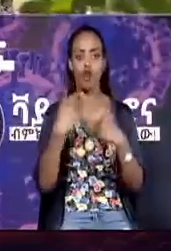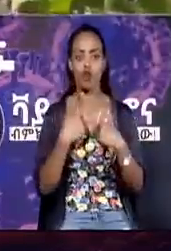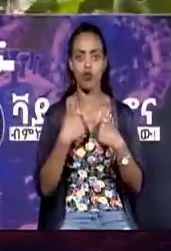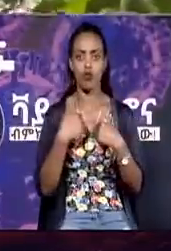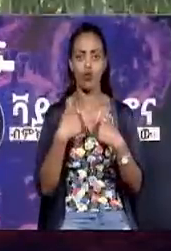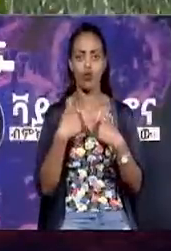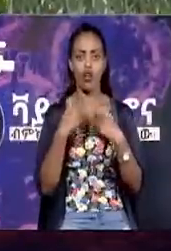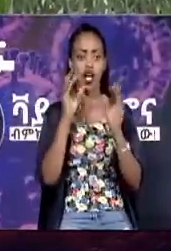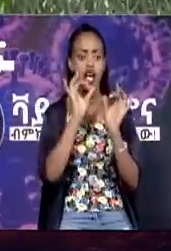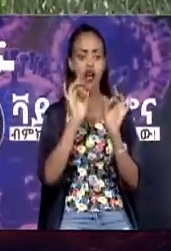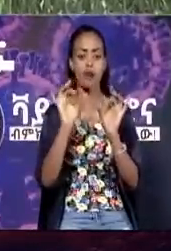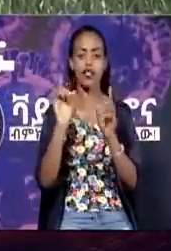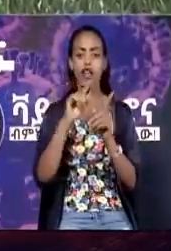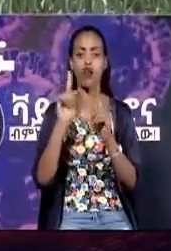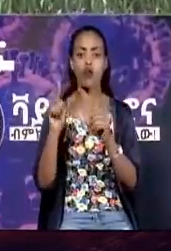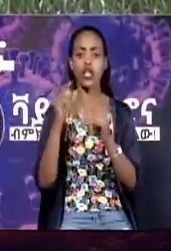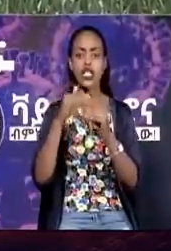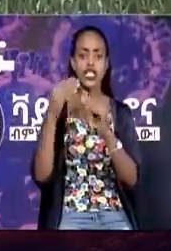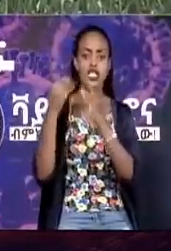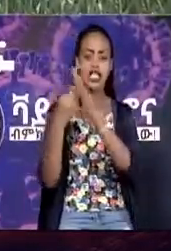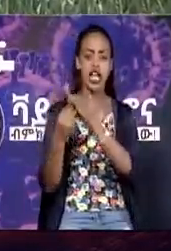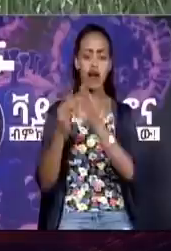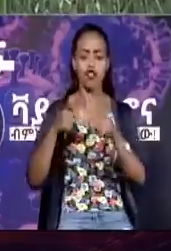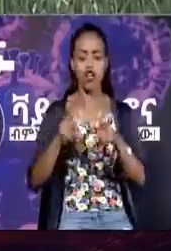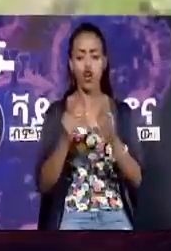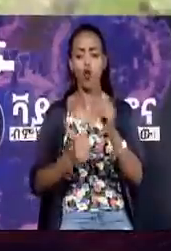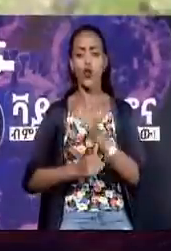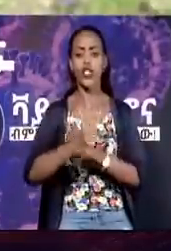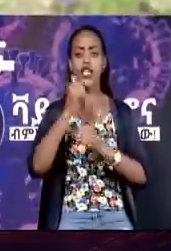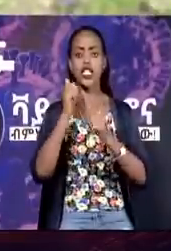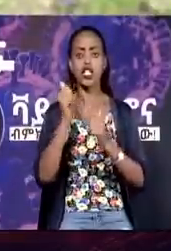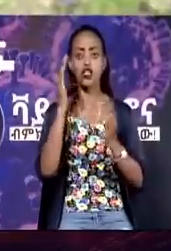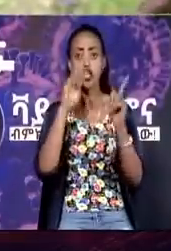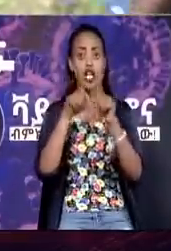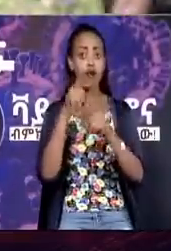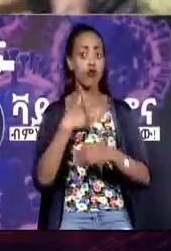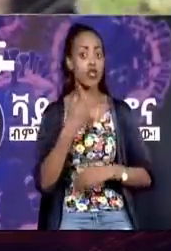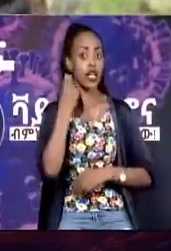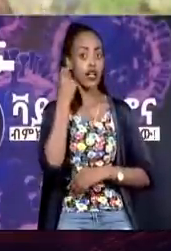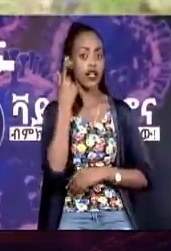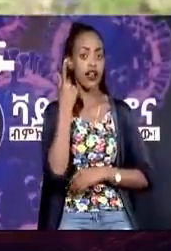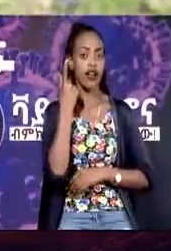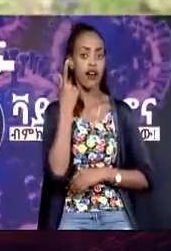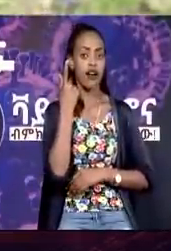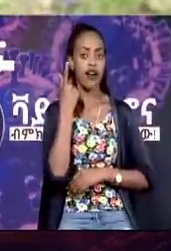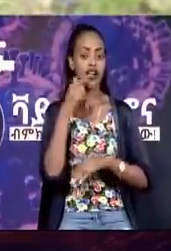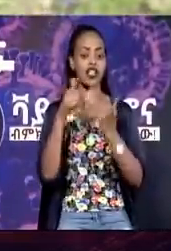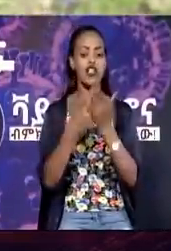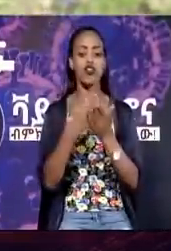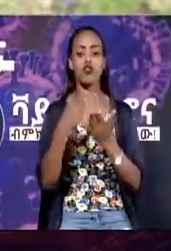ስለዚህ አንበጣ ዘንጸላሊ አፍርሻና ኩጎደና ዝኽእሉን ሽግር ከምዘሎ ተረዲና